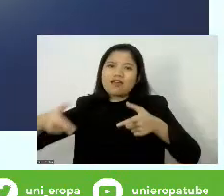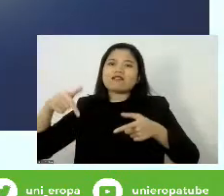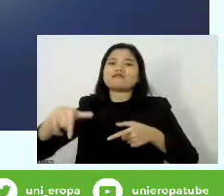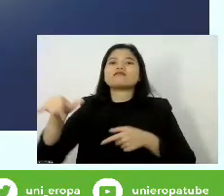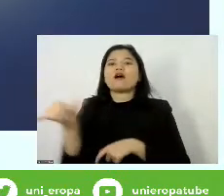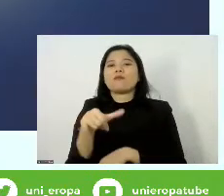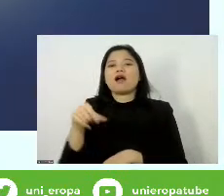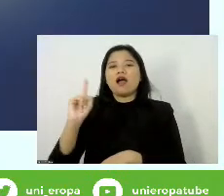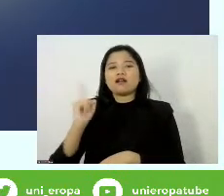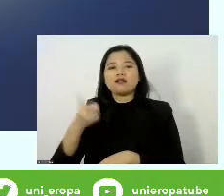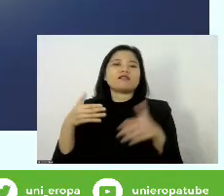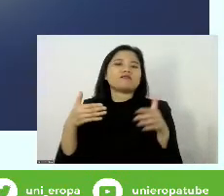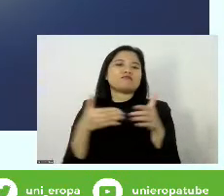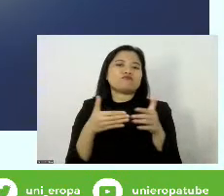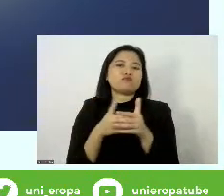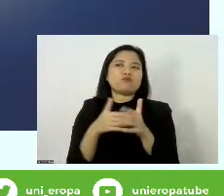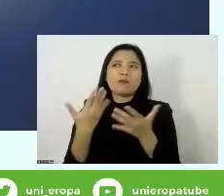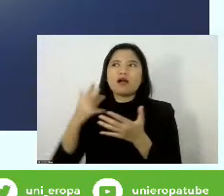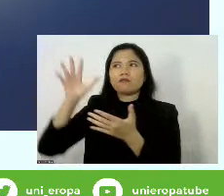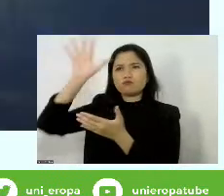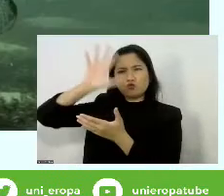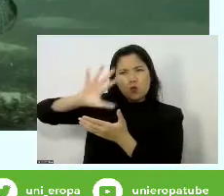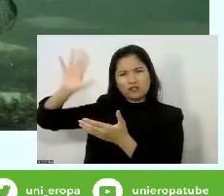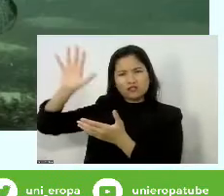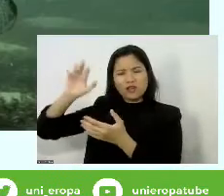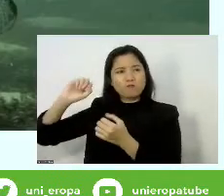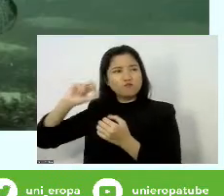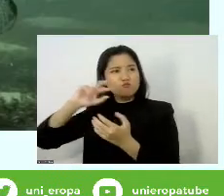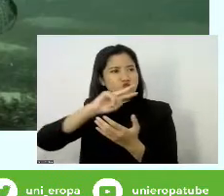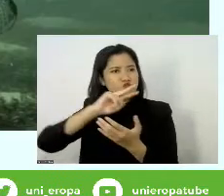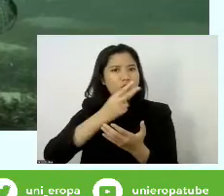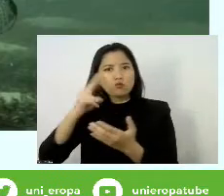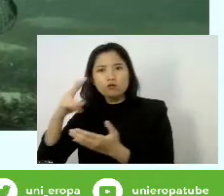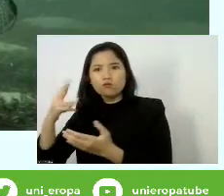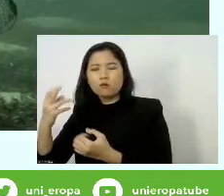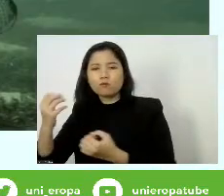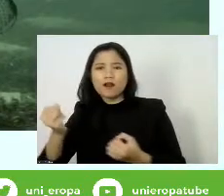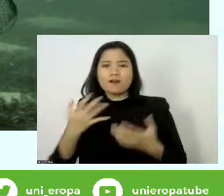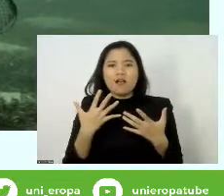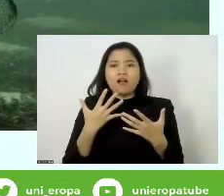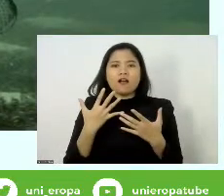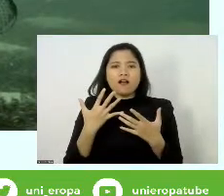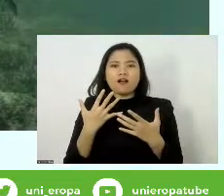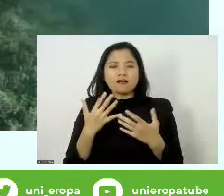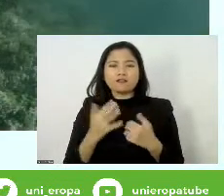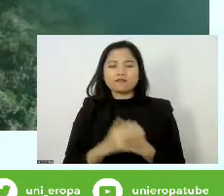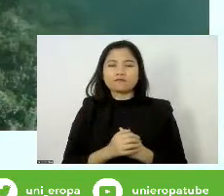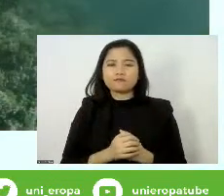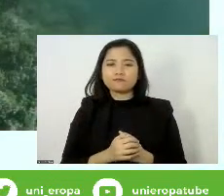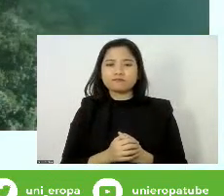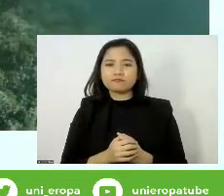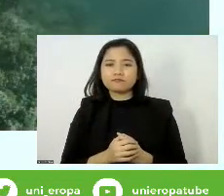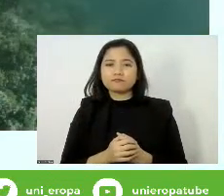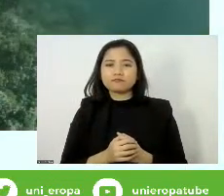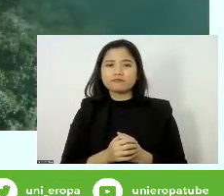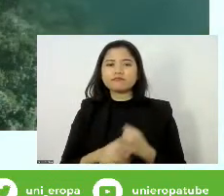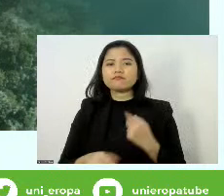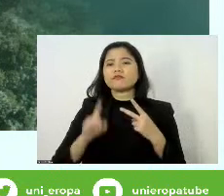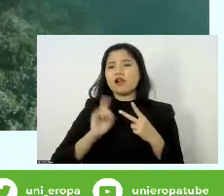menghadapi yang namanya unpredictable weather jadi cuaca yang tidak bisa diprediksi kan kemudian juga mereka